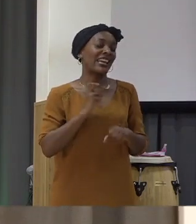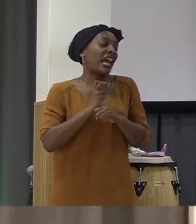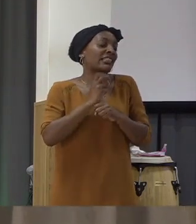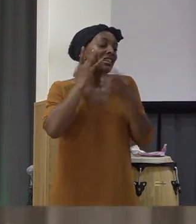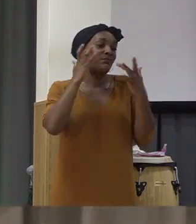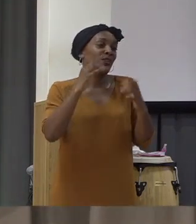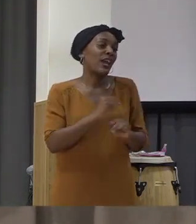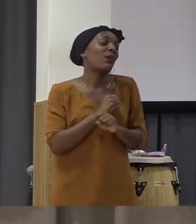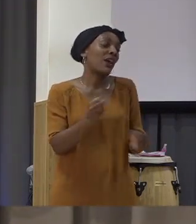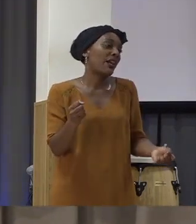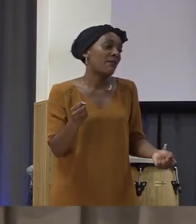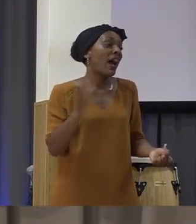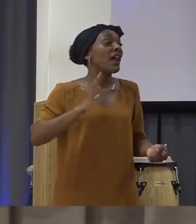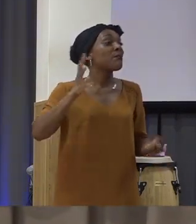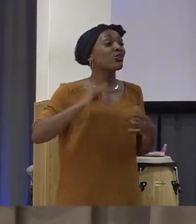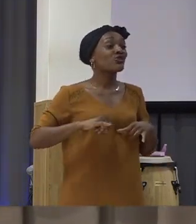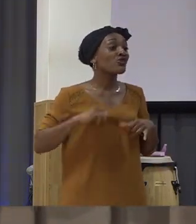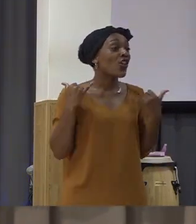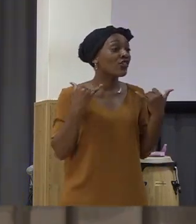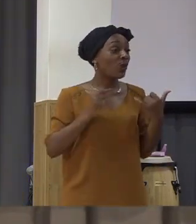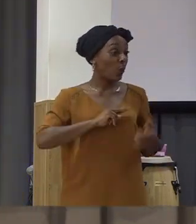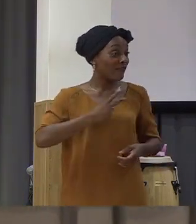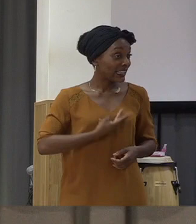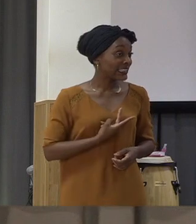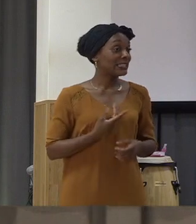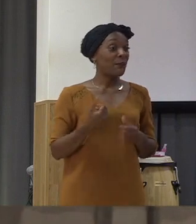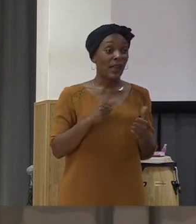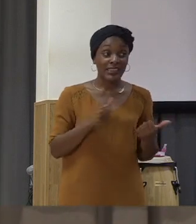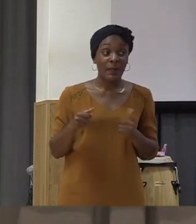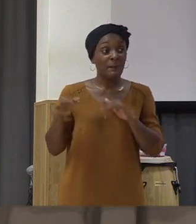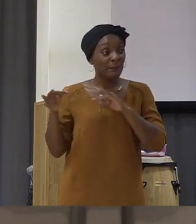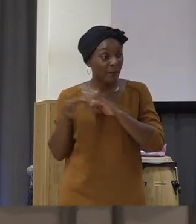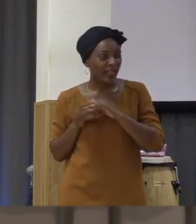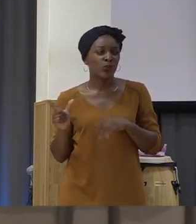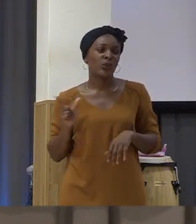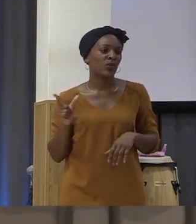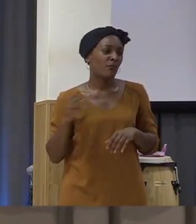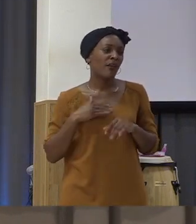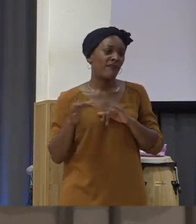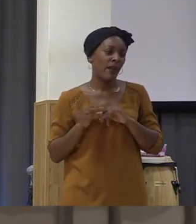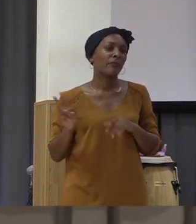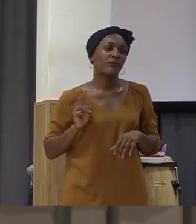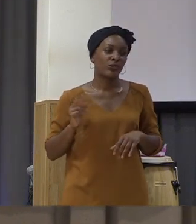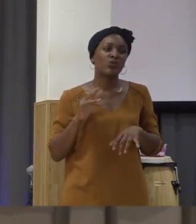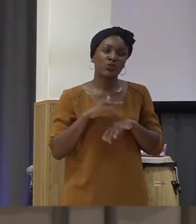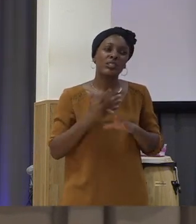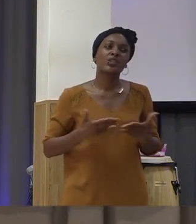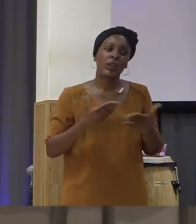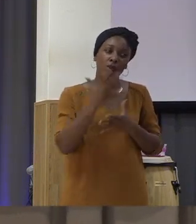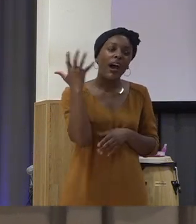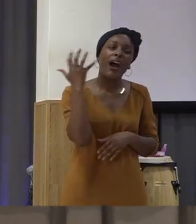Quand j'étais jeune converti, jeune marié, on est passé par des situations extrêmement